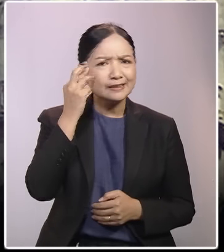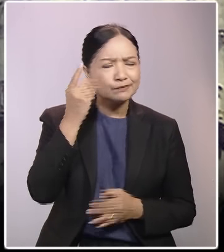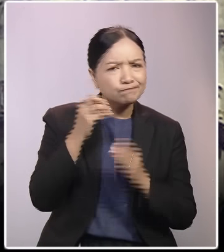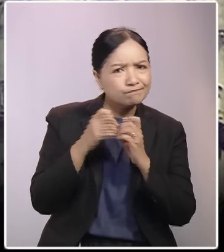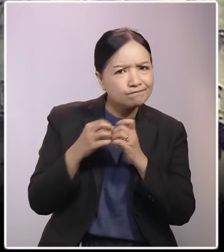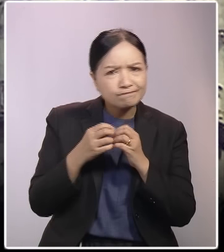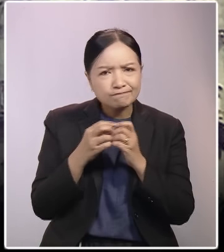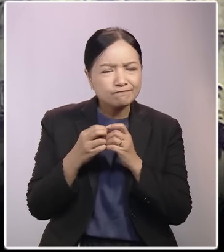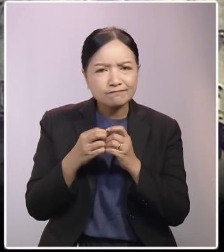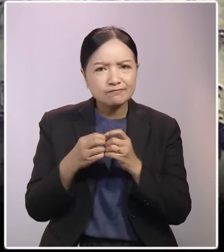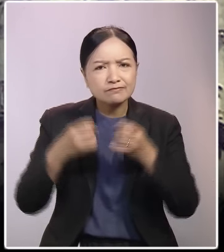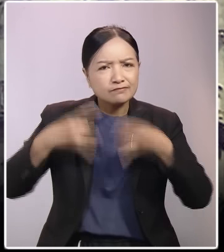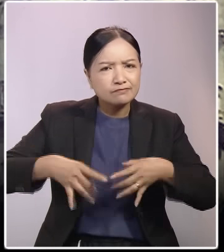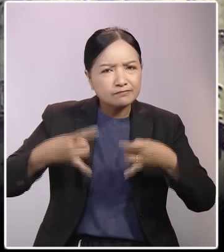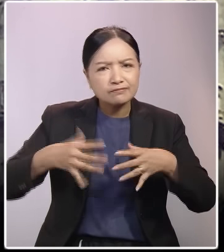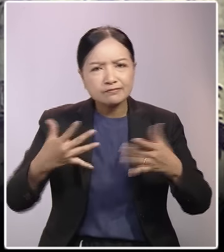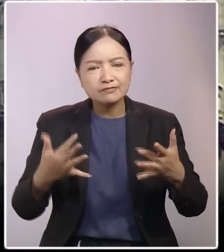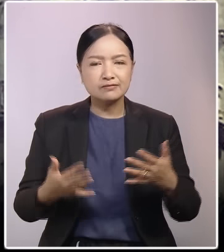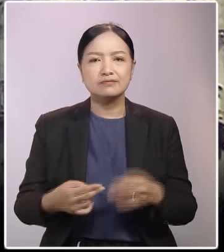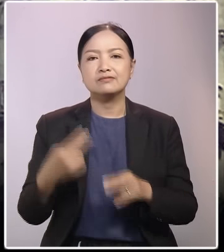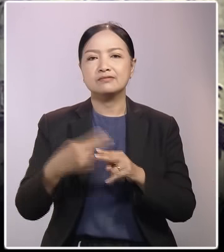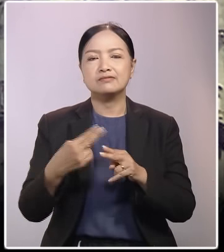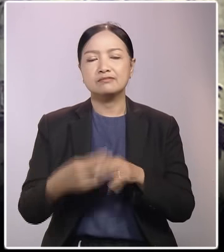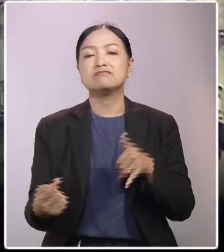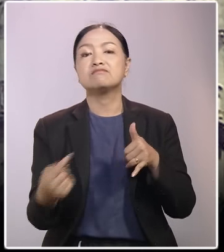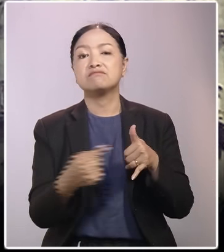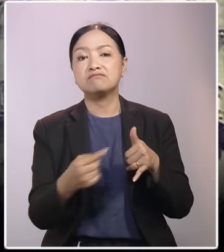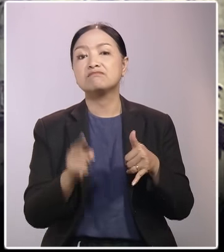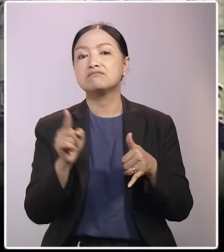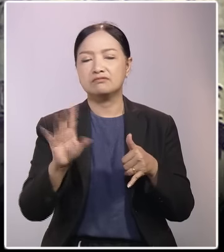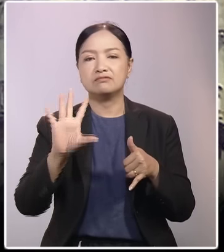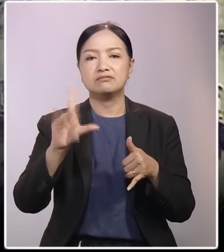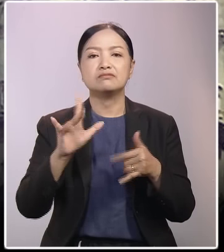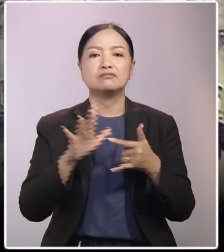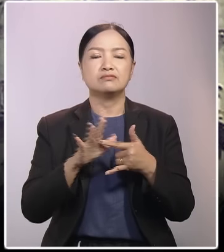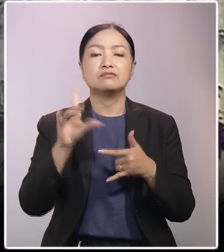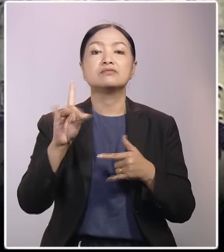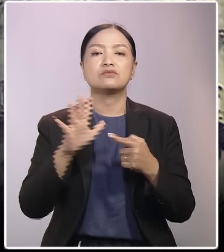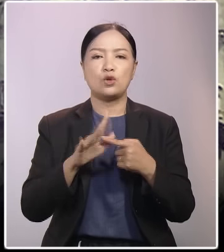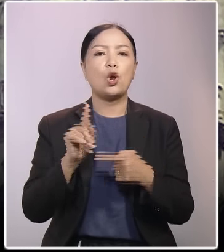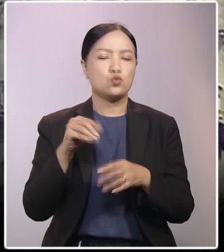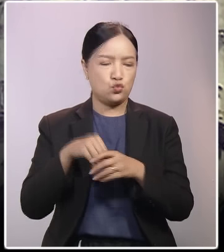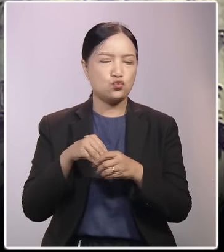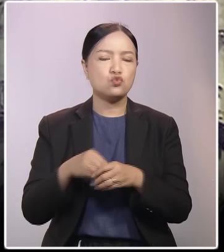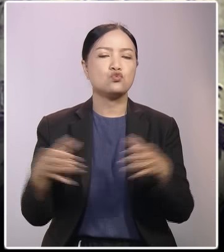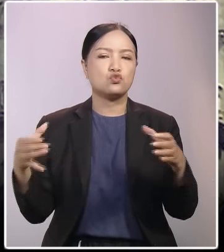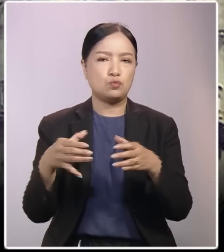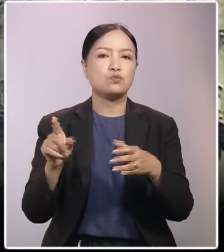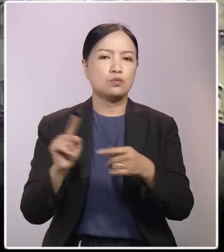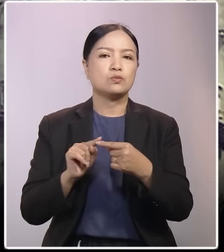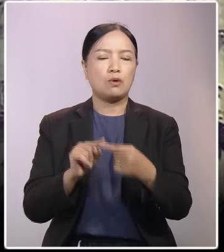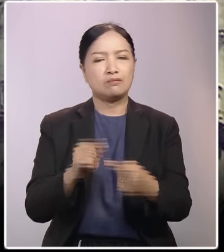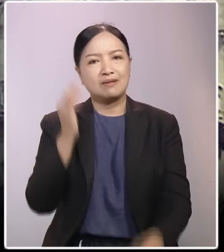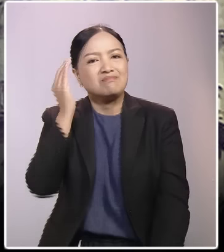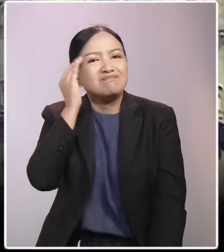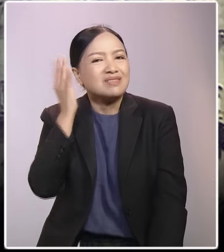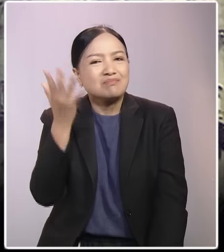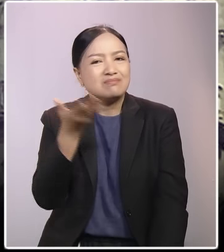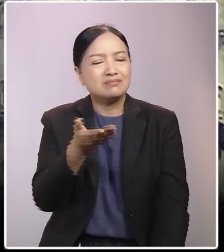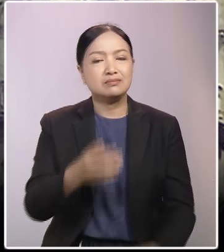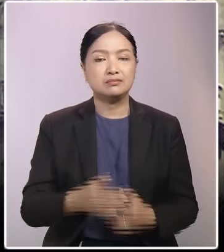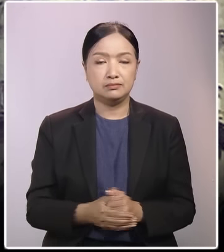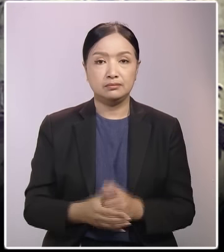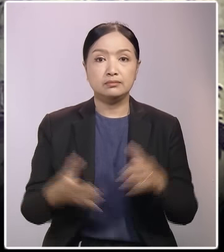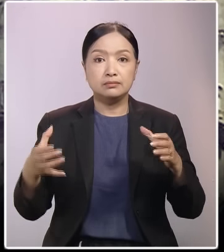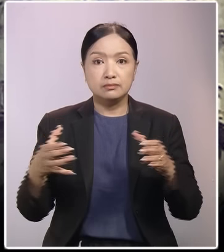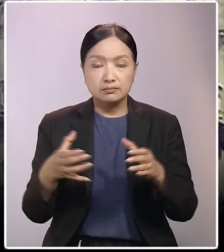ความเสี่ยงไม่เสี่ยงยังไงก็แล้วแต่เนี่ยชื่อของคุณาชาดาเนี่ยจะอยู่ในเอ่อครม 1ต่อต่อไปหรือเปล่ายังไม่ทราบนะคะส่วน